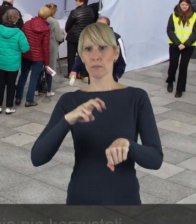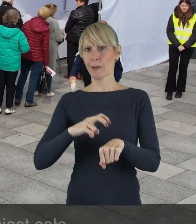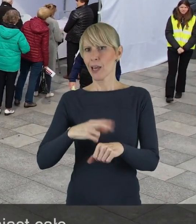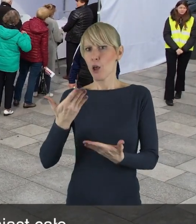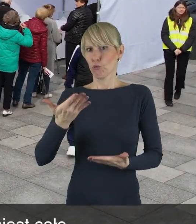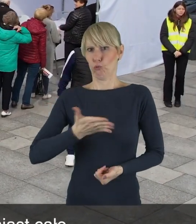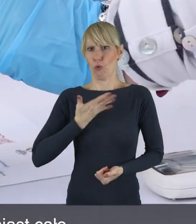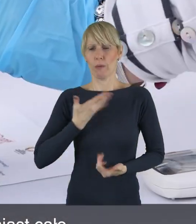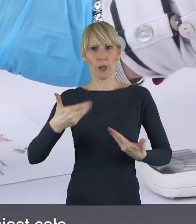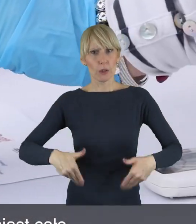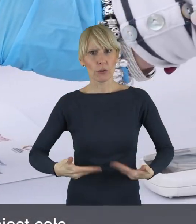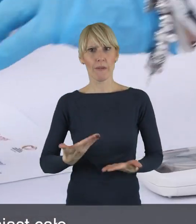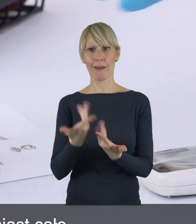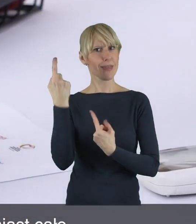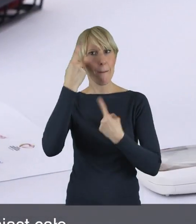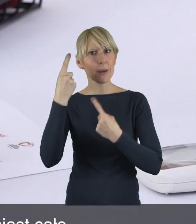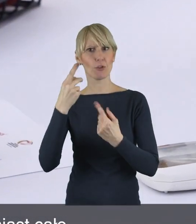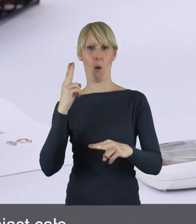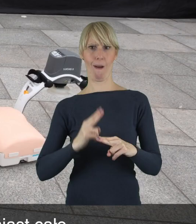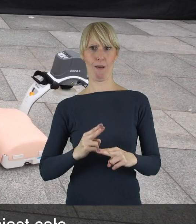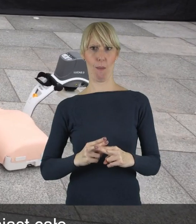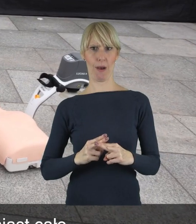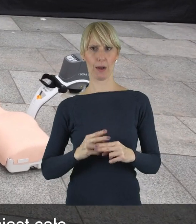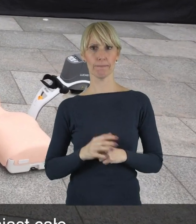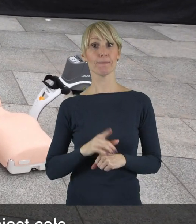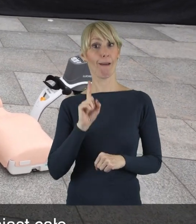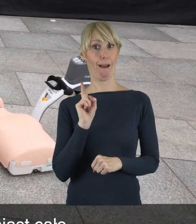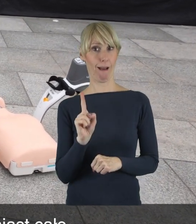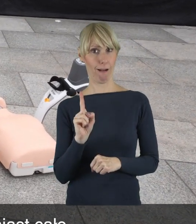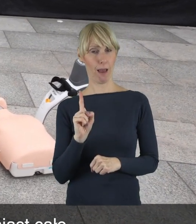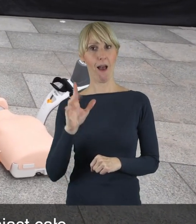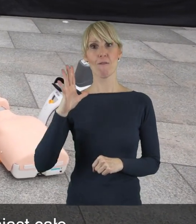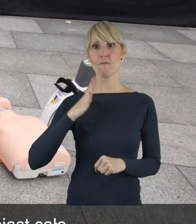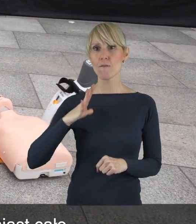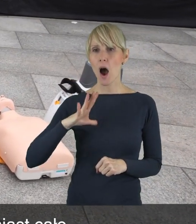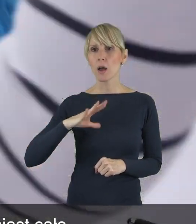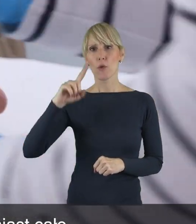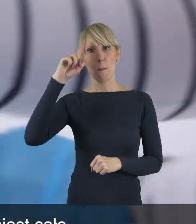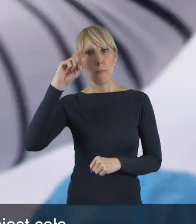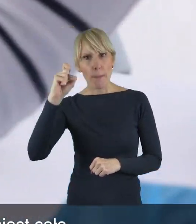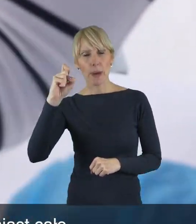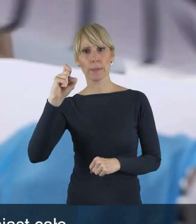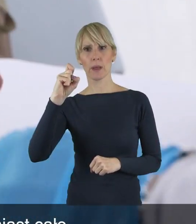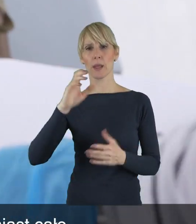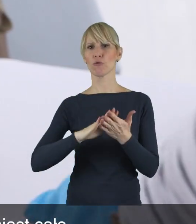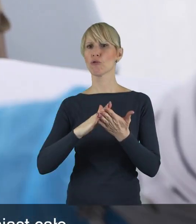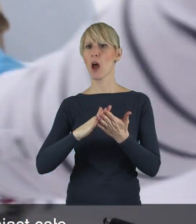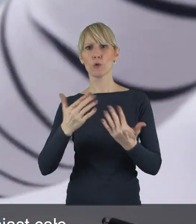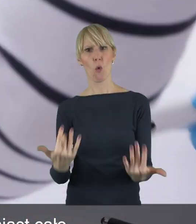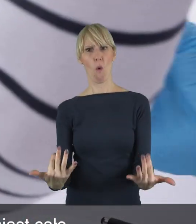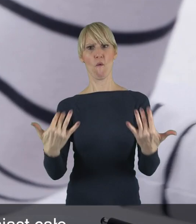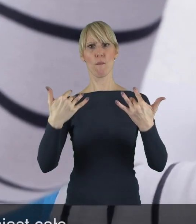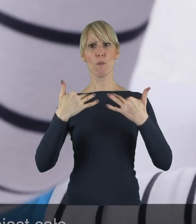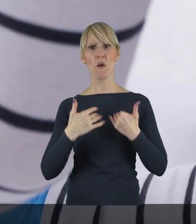się zdrowi i nie myślą o tym, że mogą zachorować. Natomiast całe mnóstwo czynników ryzyka, tak,